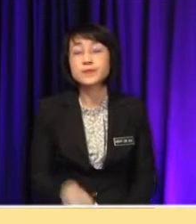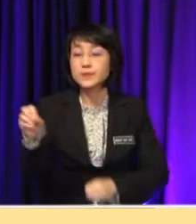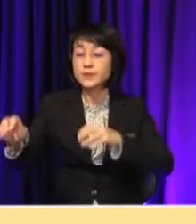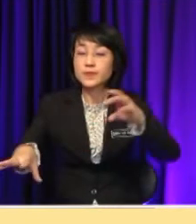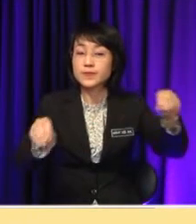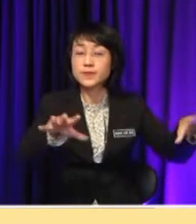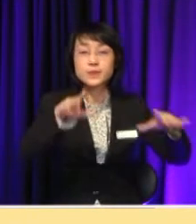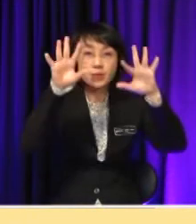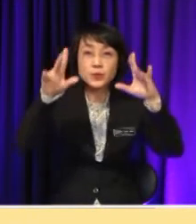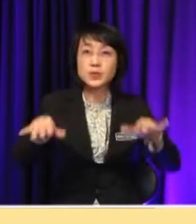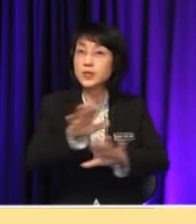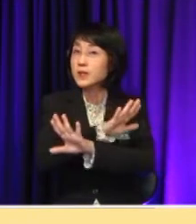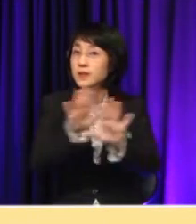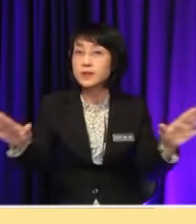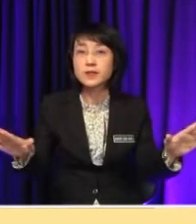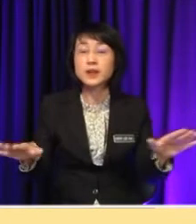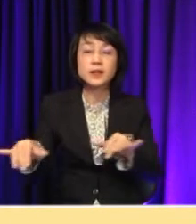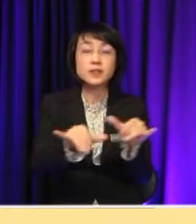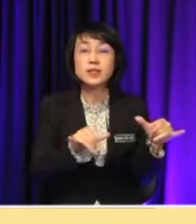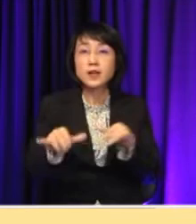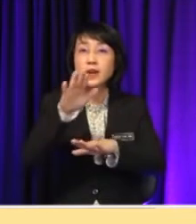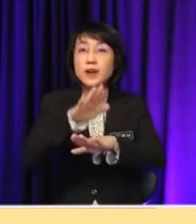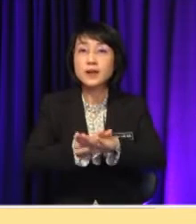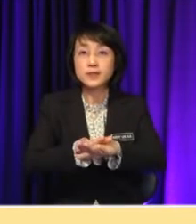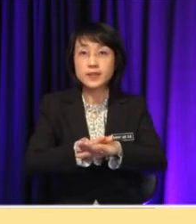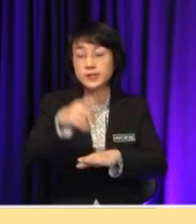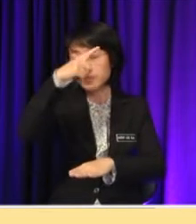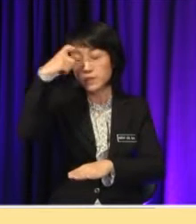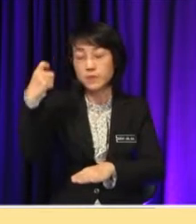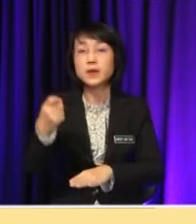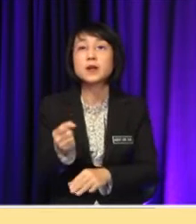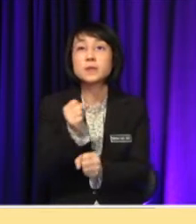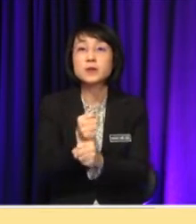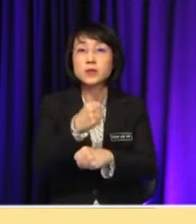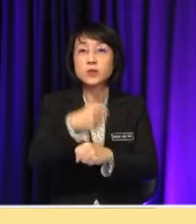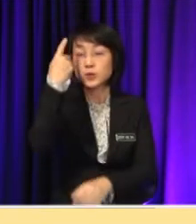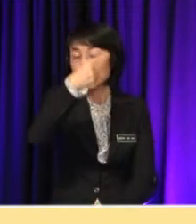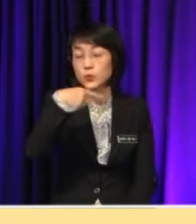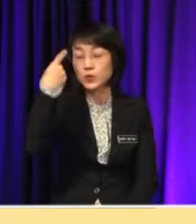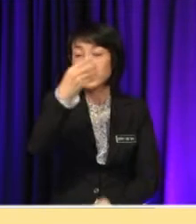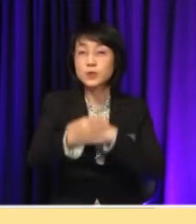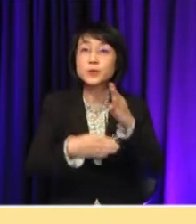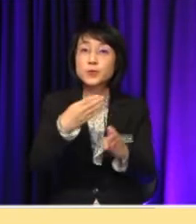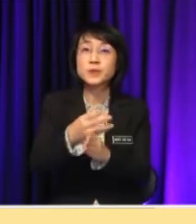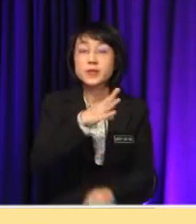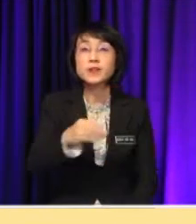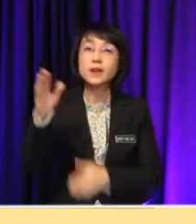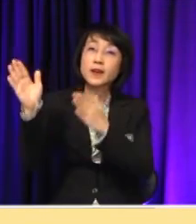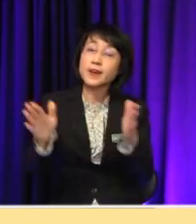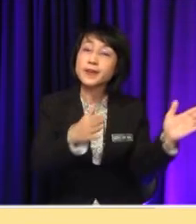sekate ke atas waktu bentuk muka bumi dan angin oke angin monsun timur